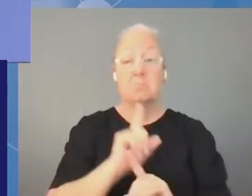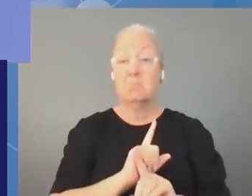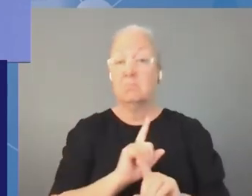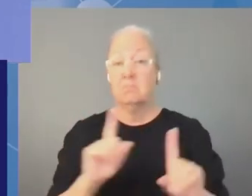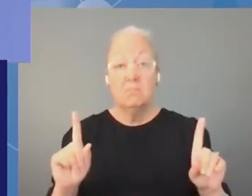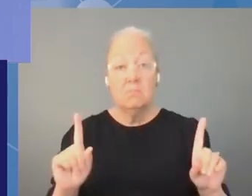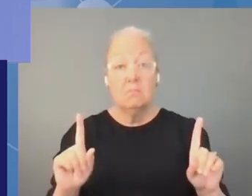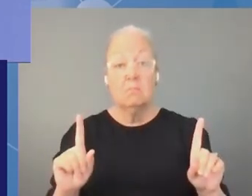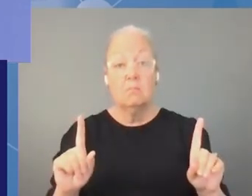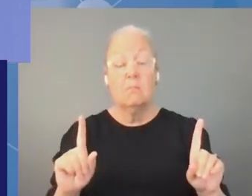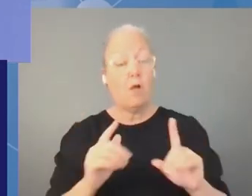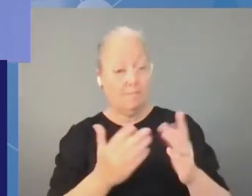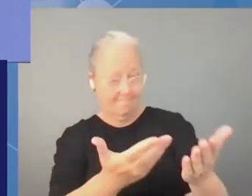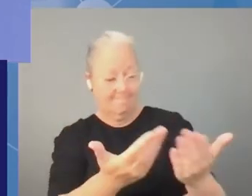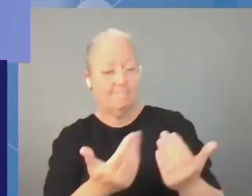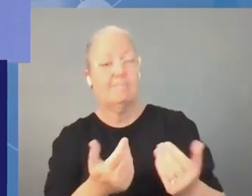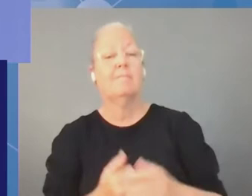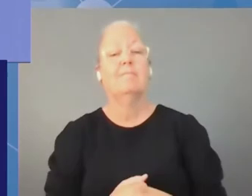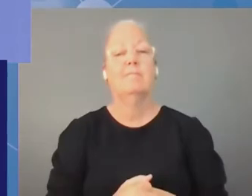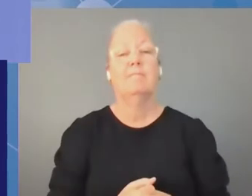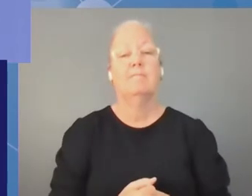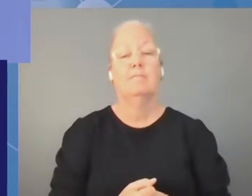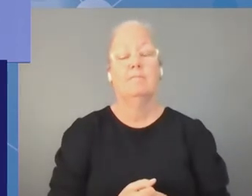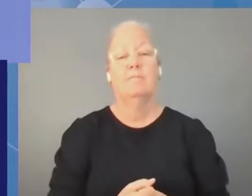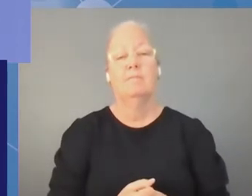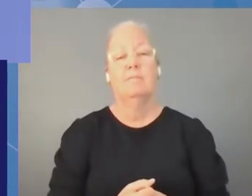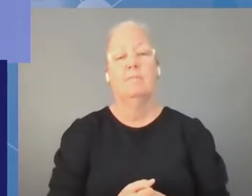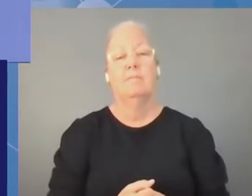没有人要发表意见的，